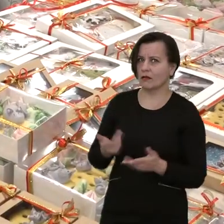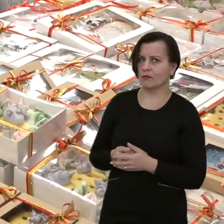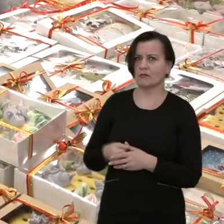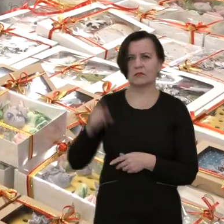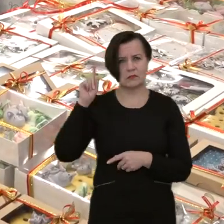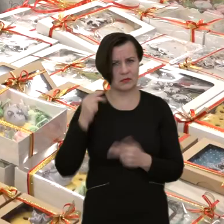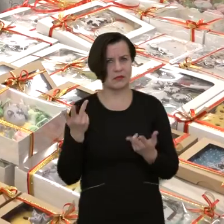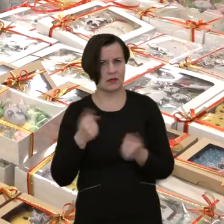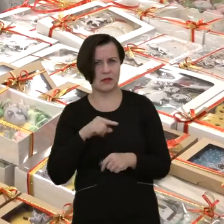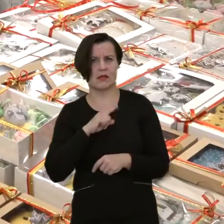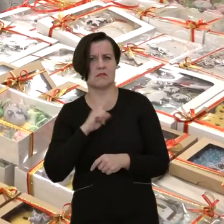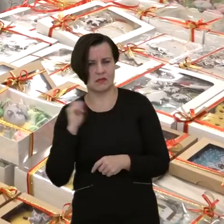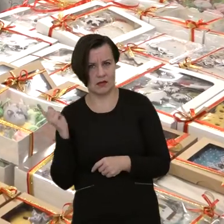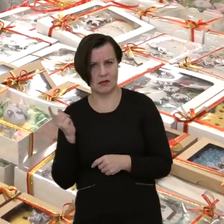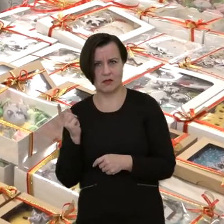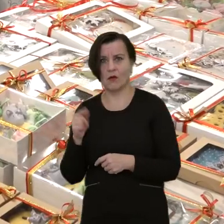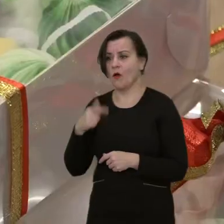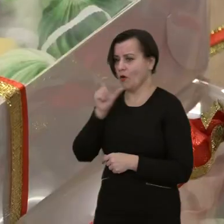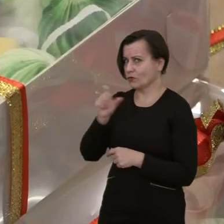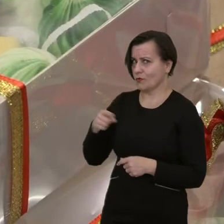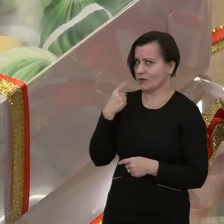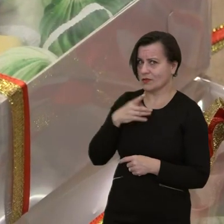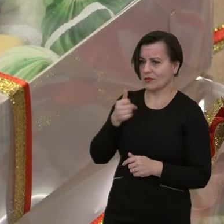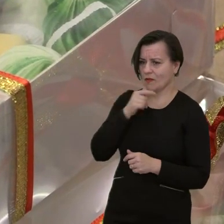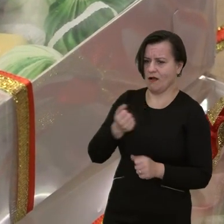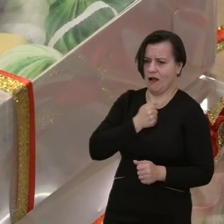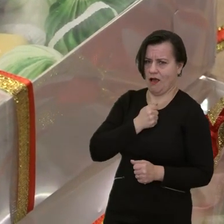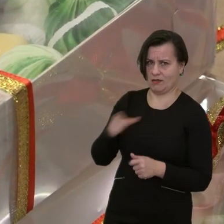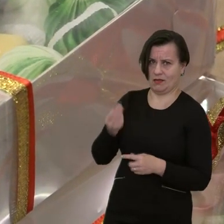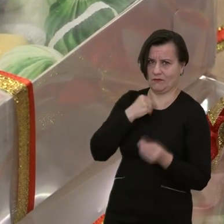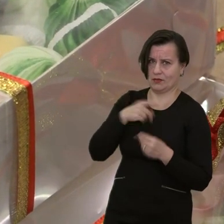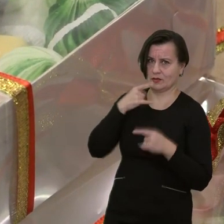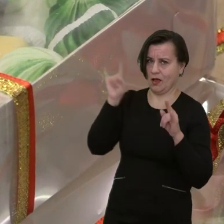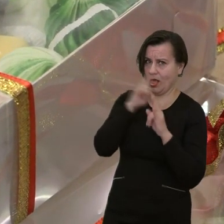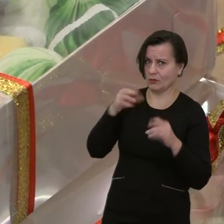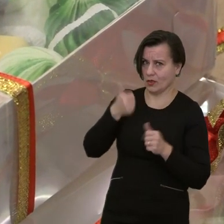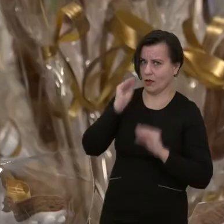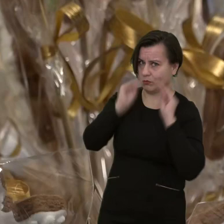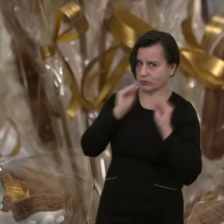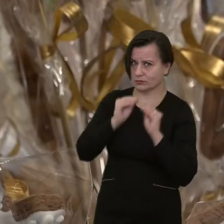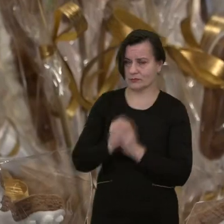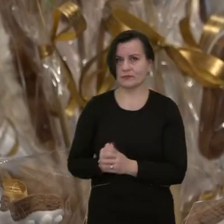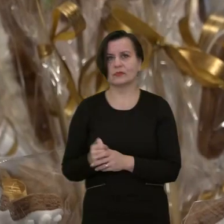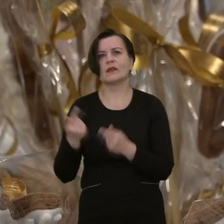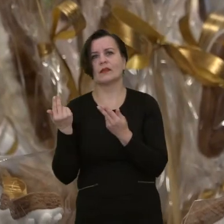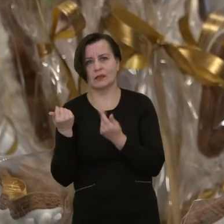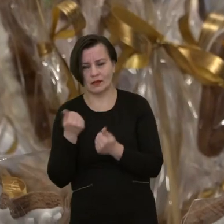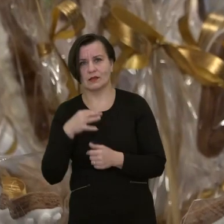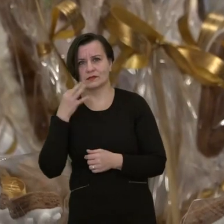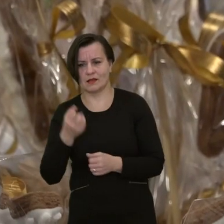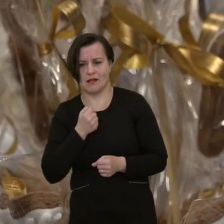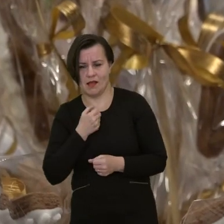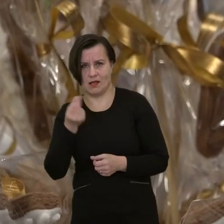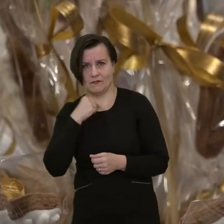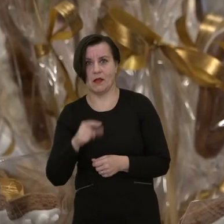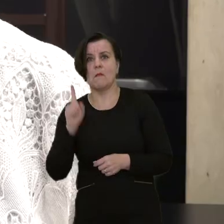tikrai daug. Ar nesako pirkė, kad gaila valgyti, gal eglutę geriau puošti? Taip, iš tikrųjų sako, kad gaila valgyti, bet